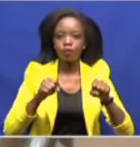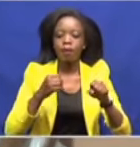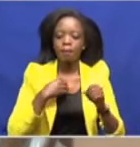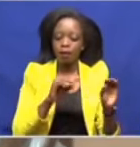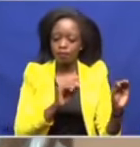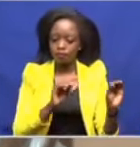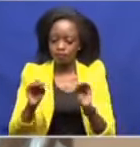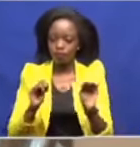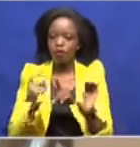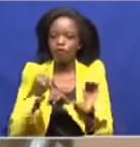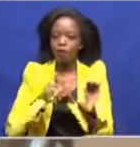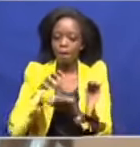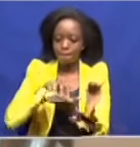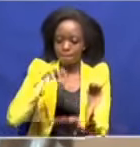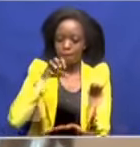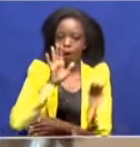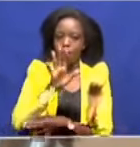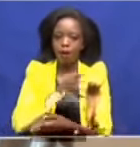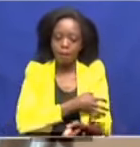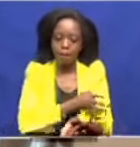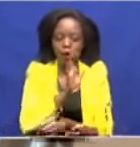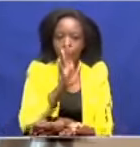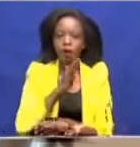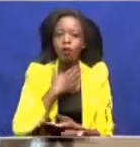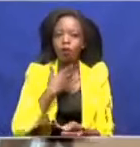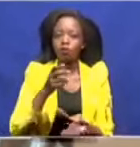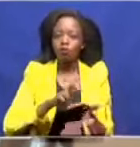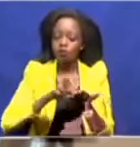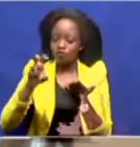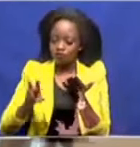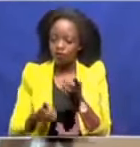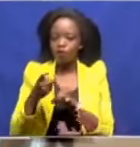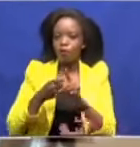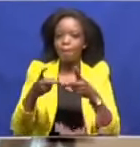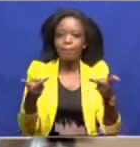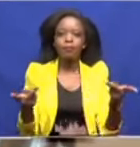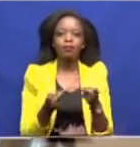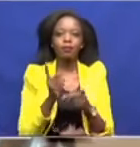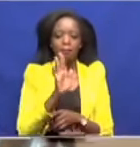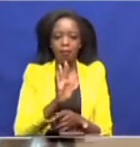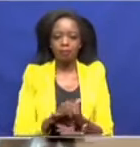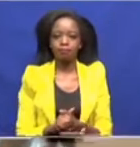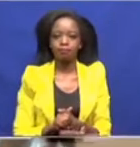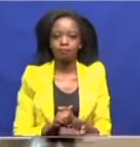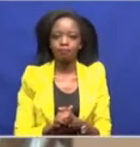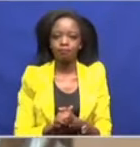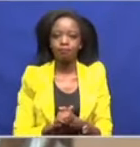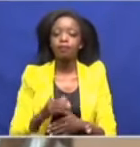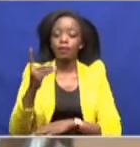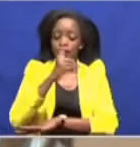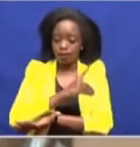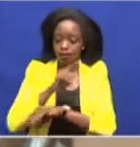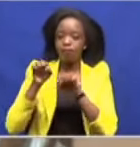Nitakuondoa katika madaraka yako na nitakushusha kutoka mahali pako. Na siku